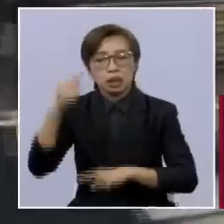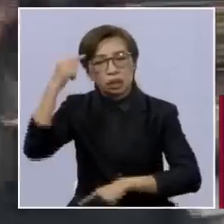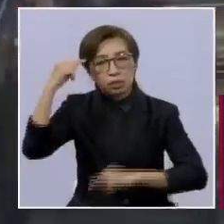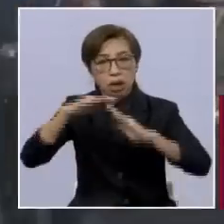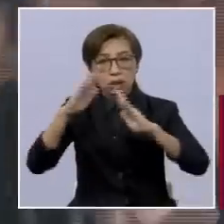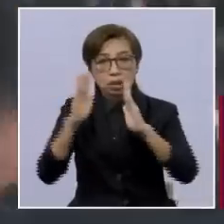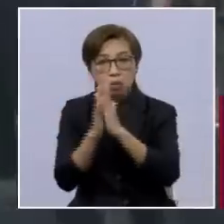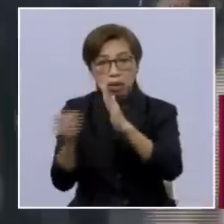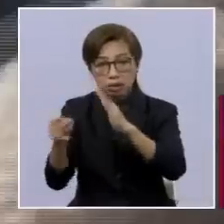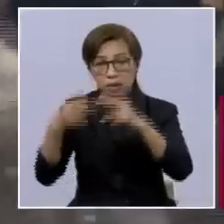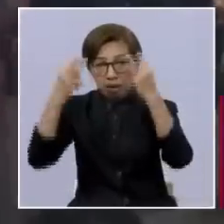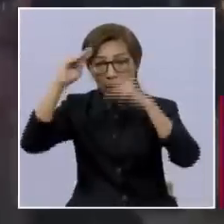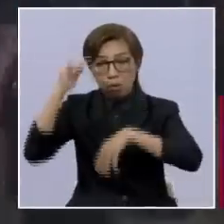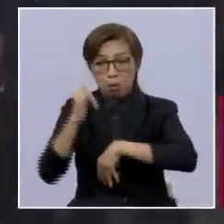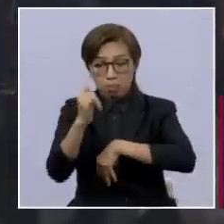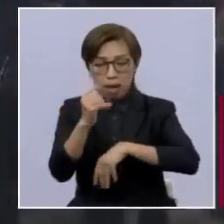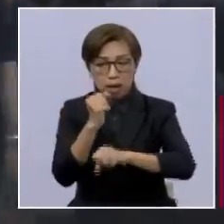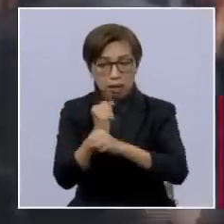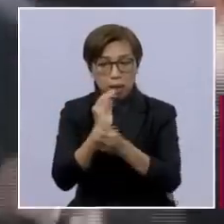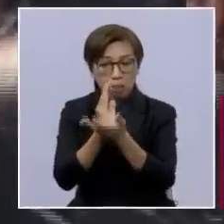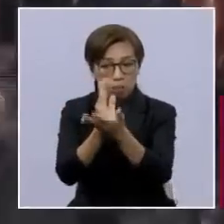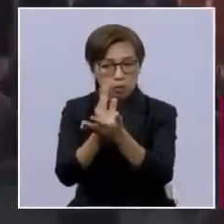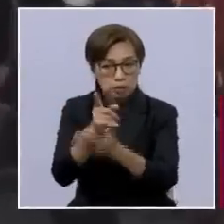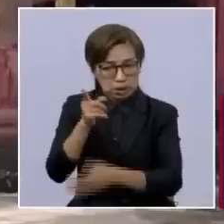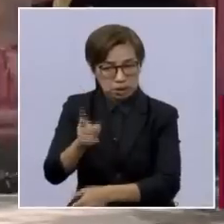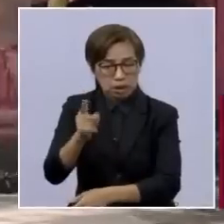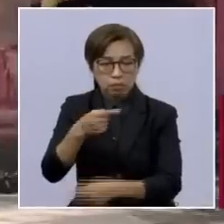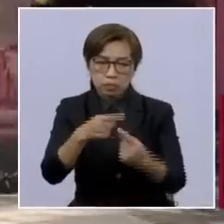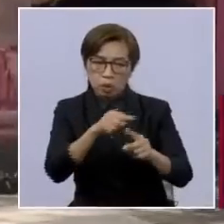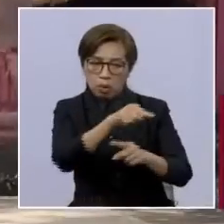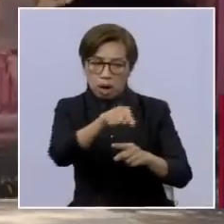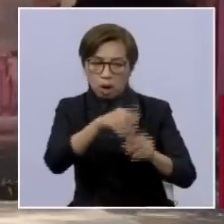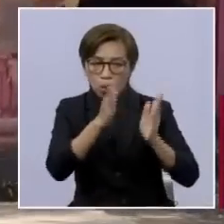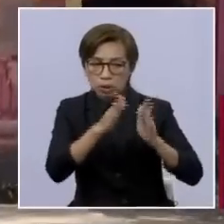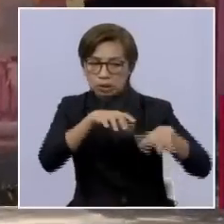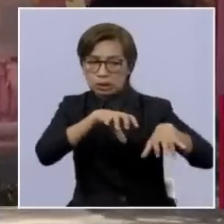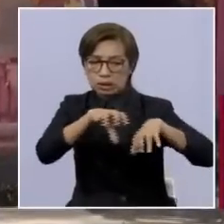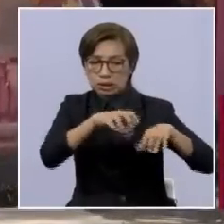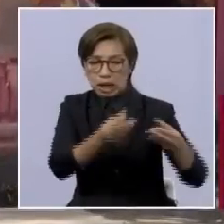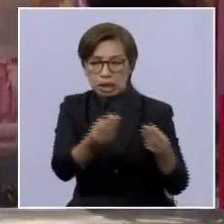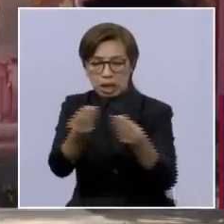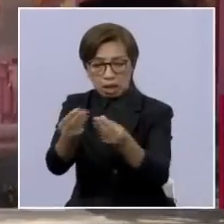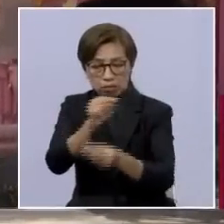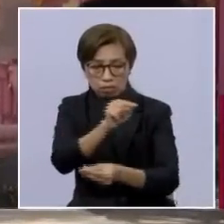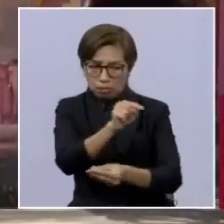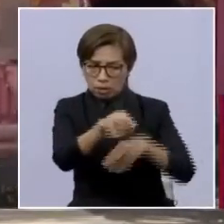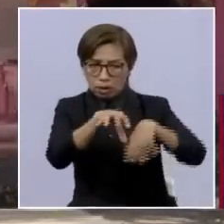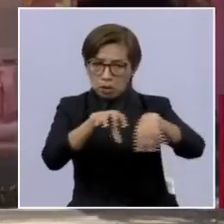ทำบุญแต่ก็ไม่มั่นใจเหมือนกันว่าทางผู้จัดหรือทางเจ้าพิธีทำพิธีอย่